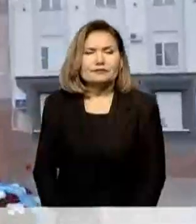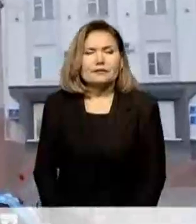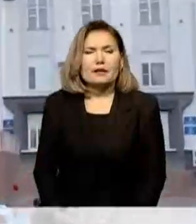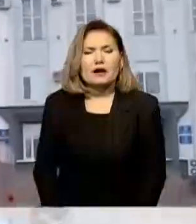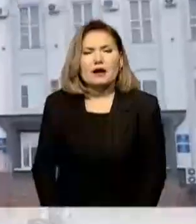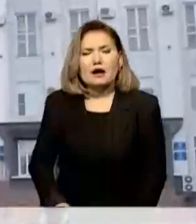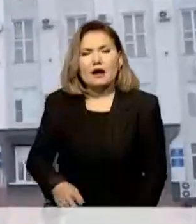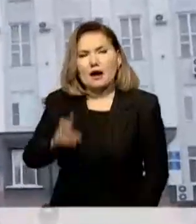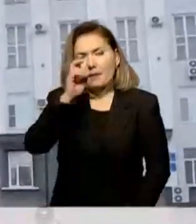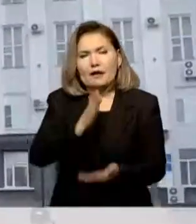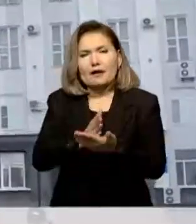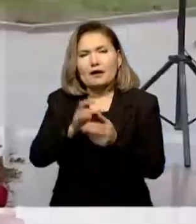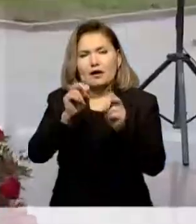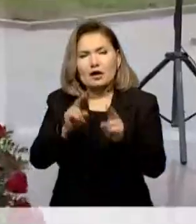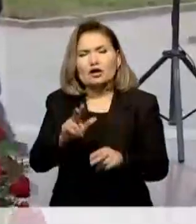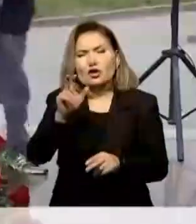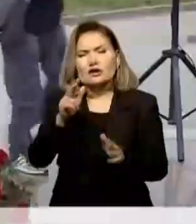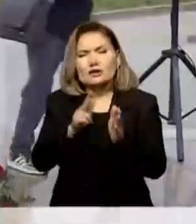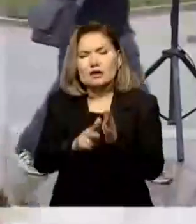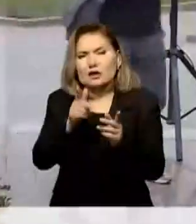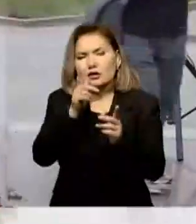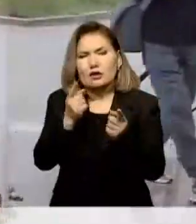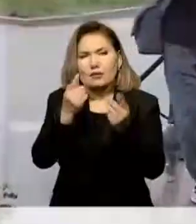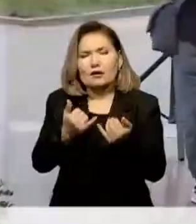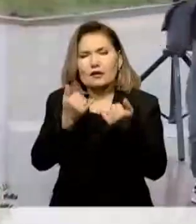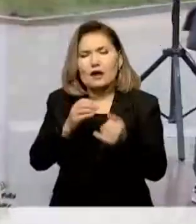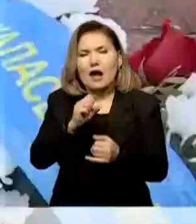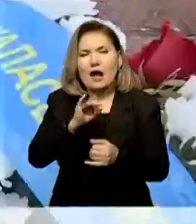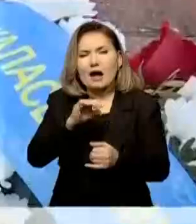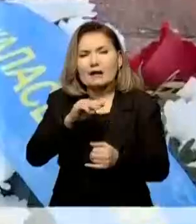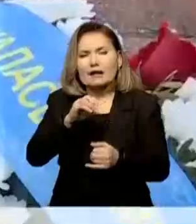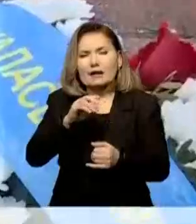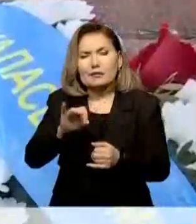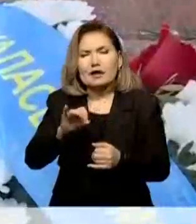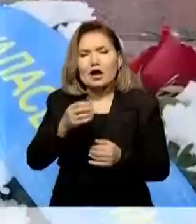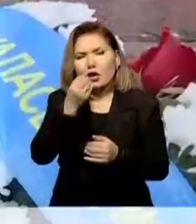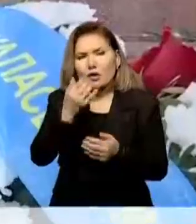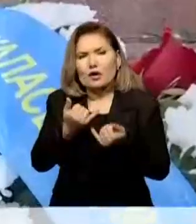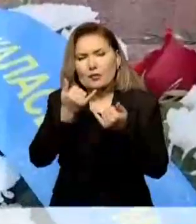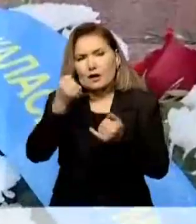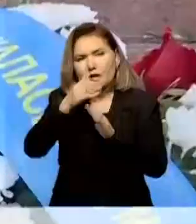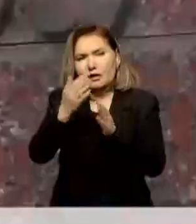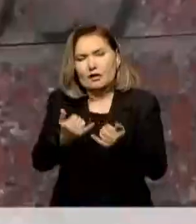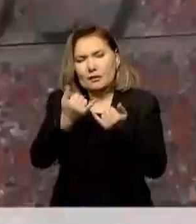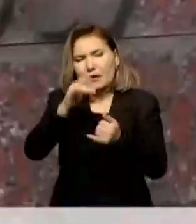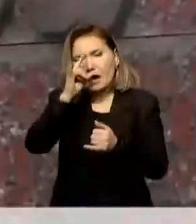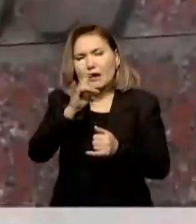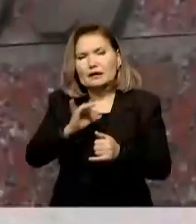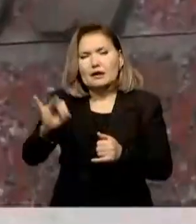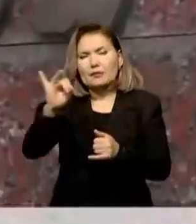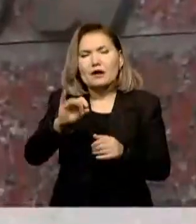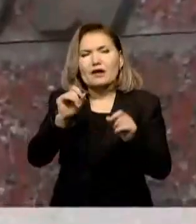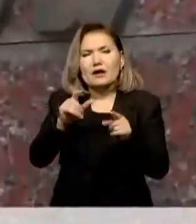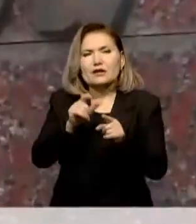Көрнекті мемлекет қайраткерінің 380 жылдығына арналған іс-шаралар Айтеке бидің ескерткішіне гүл қоюдан басталды. Би есімі қазақ халқының тарихына